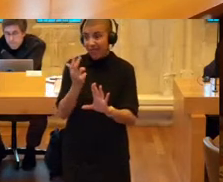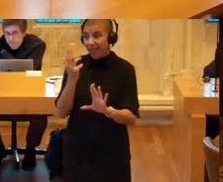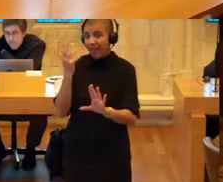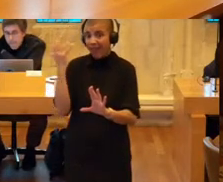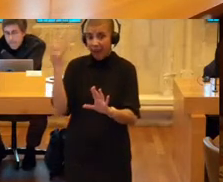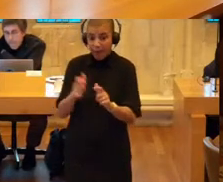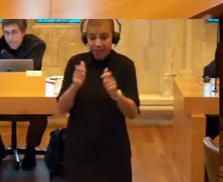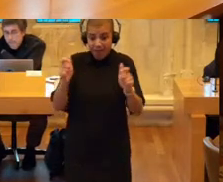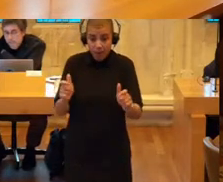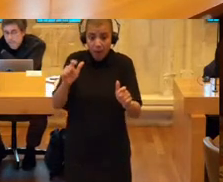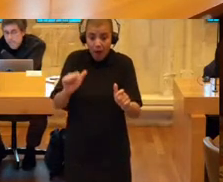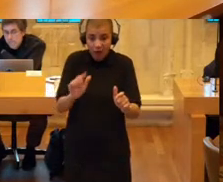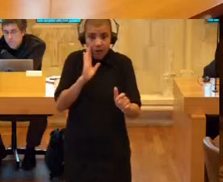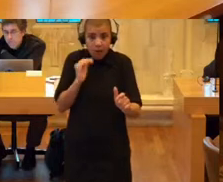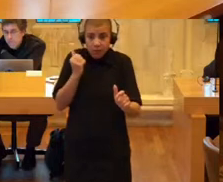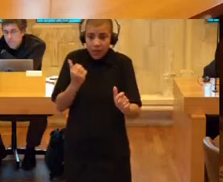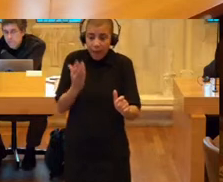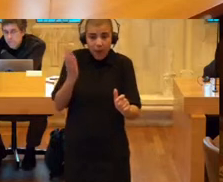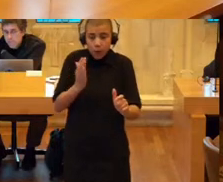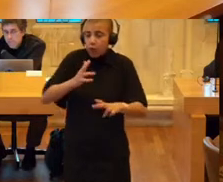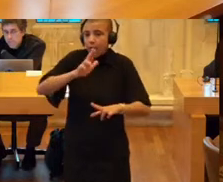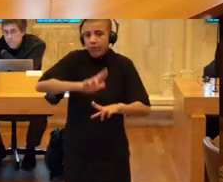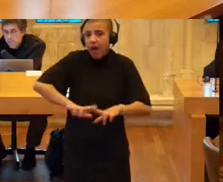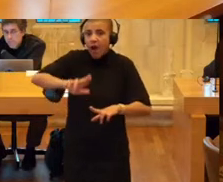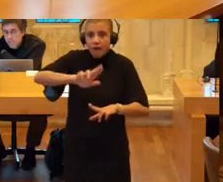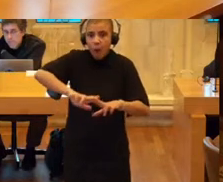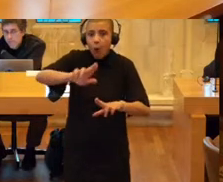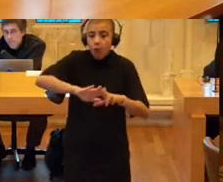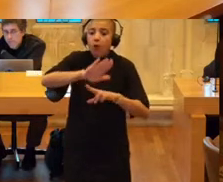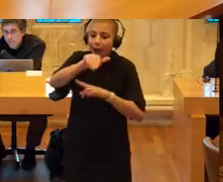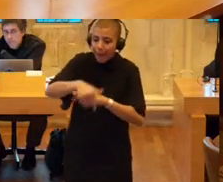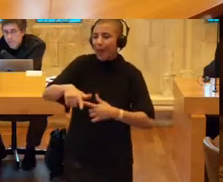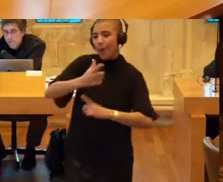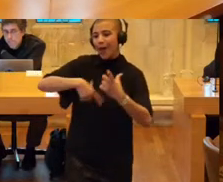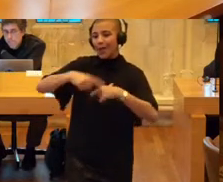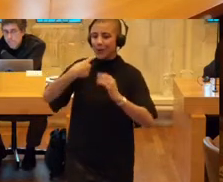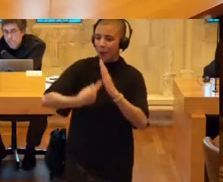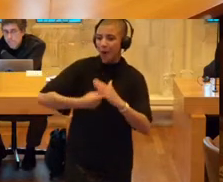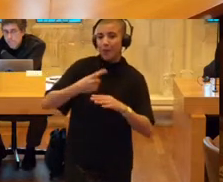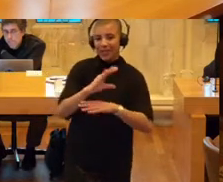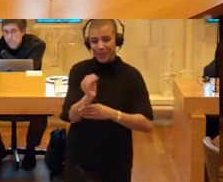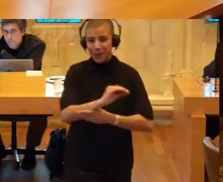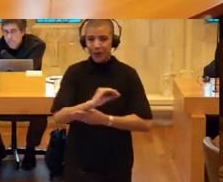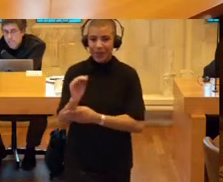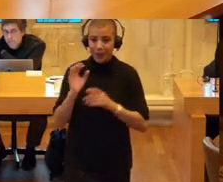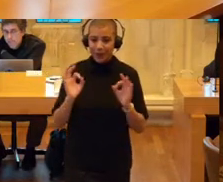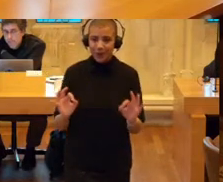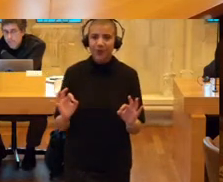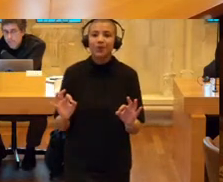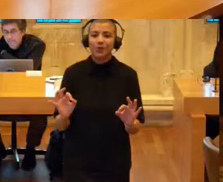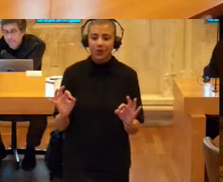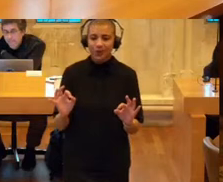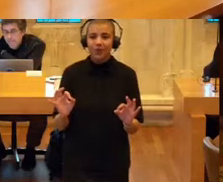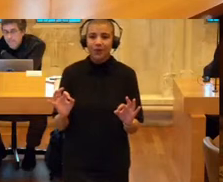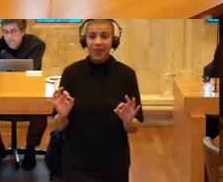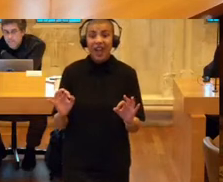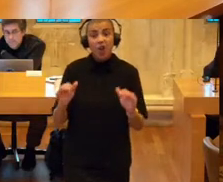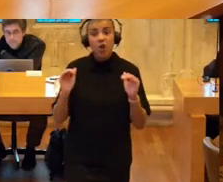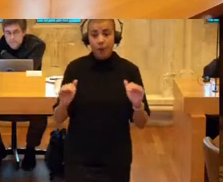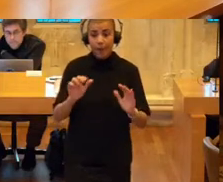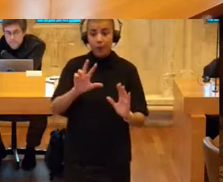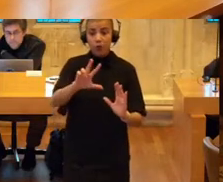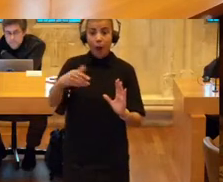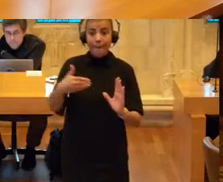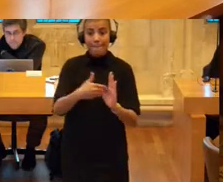pour pouvoir relouer dans des conditions de sécurité qui soient correctes les près de 3000 m²